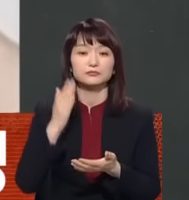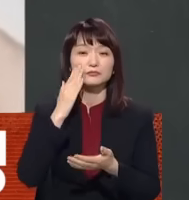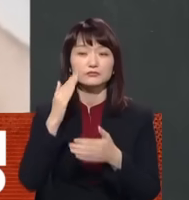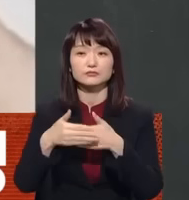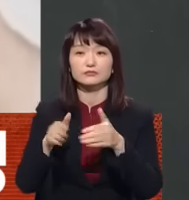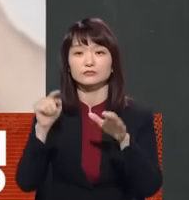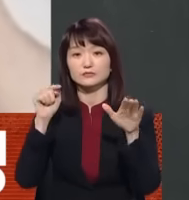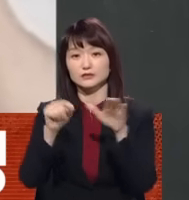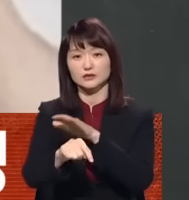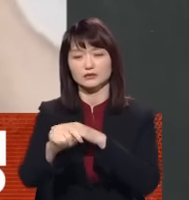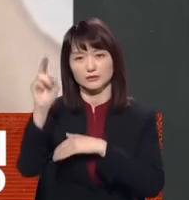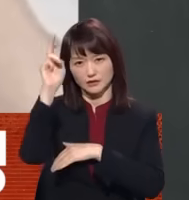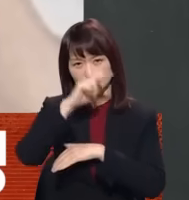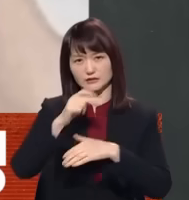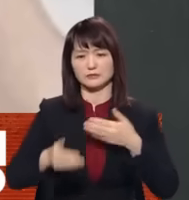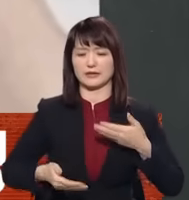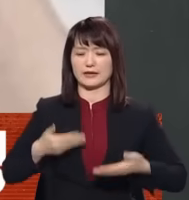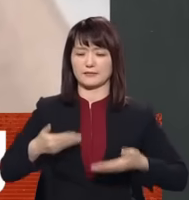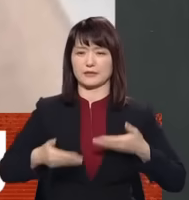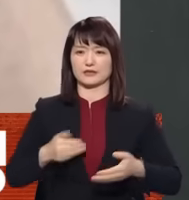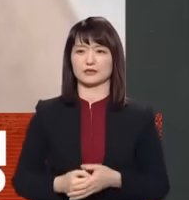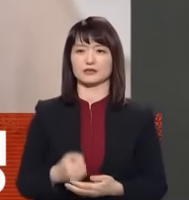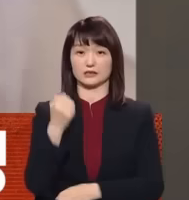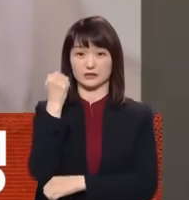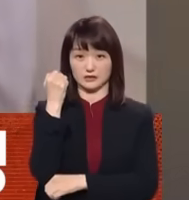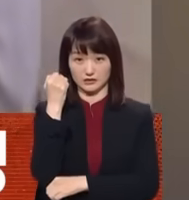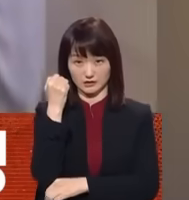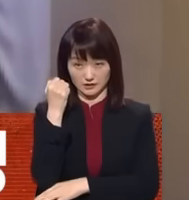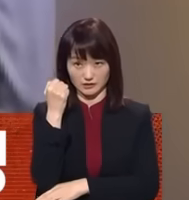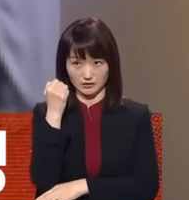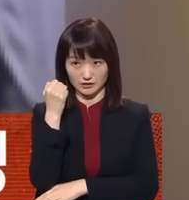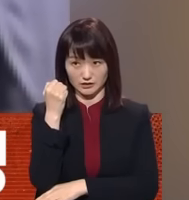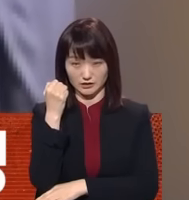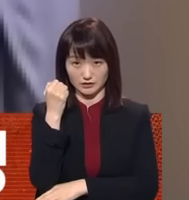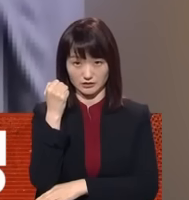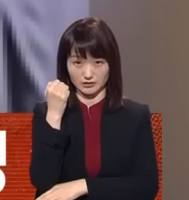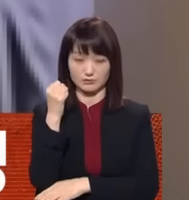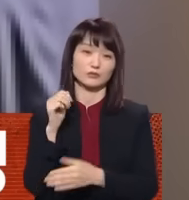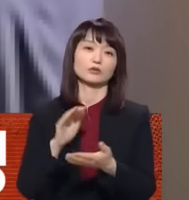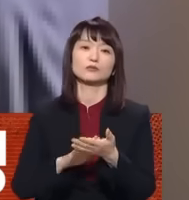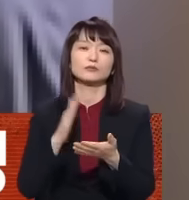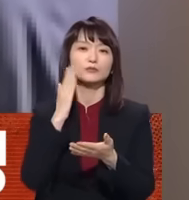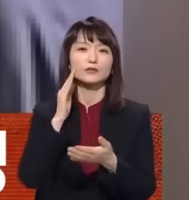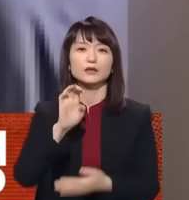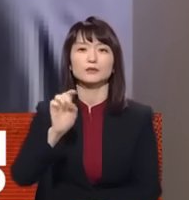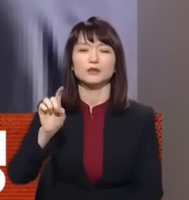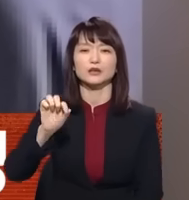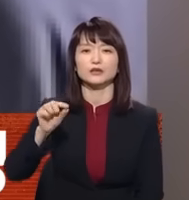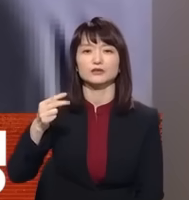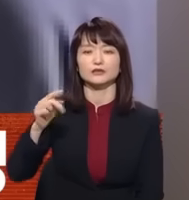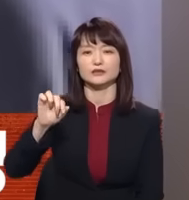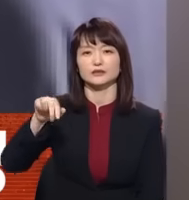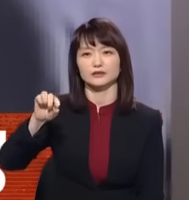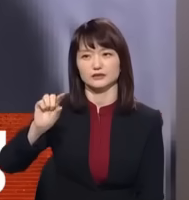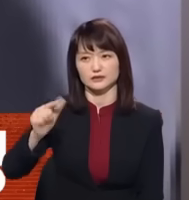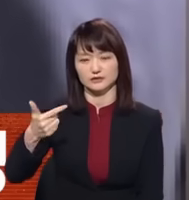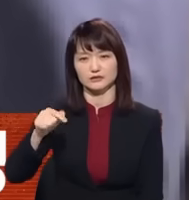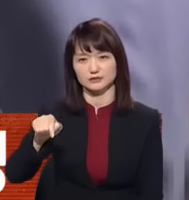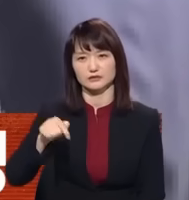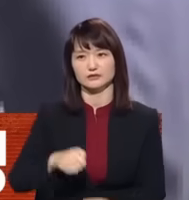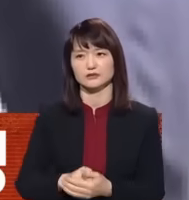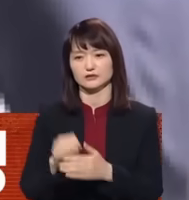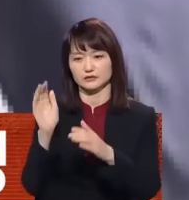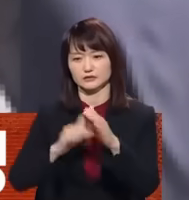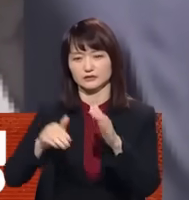굉장히 바쁘거든요. 그래서 그 베이스라고 얘기를 해요. 피부 아래 이제 뭐 파운데이션 까는 거죠. 이거는